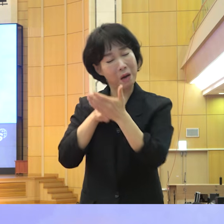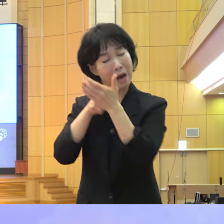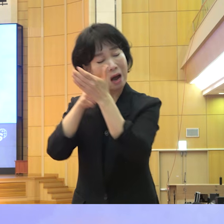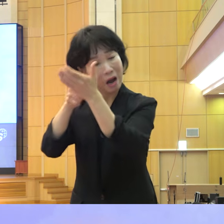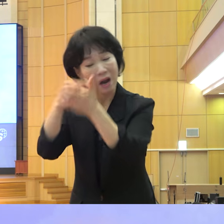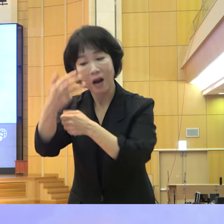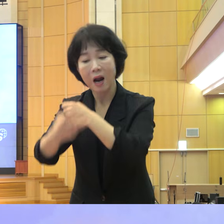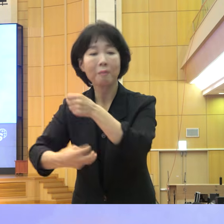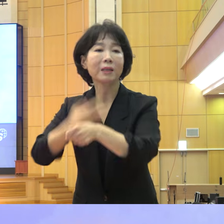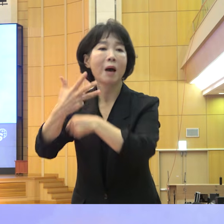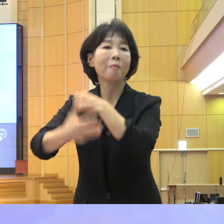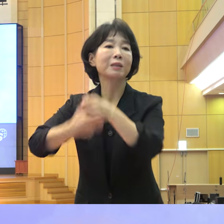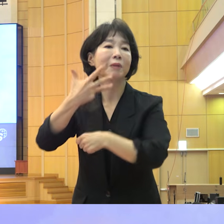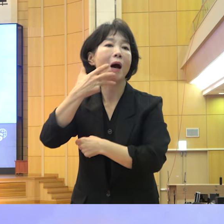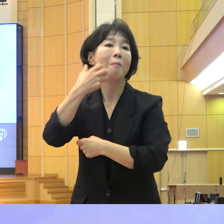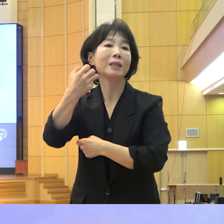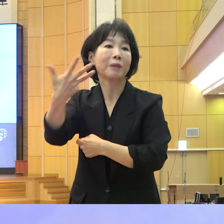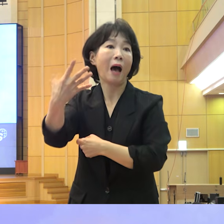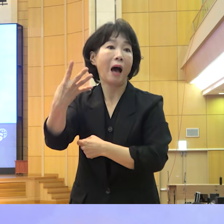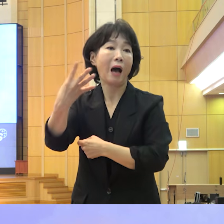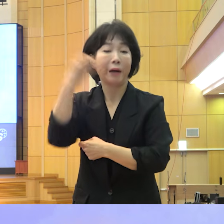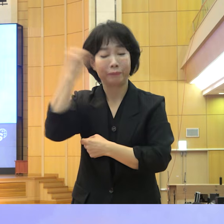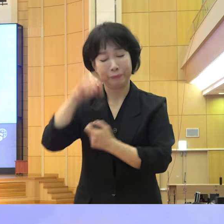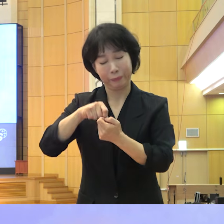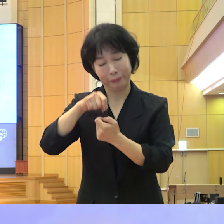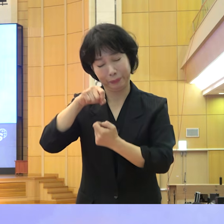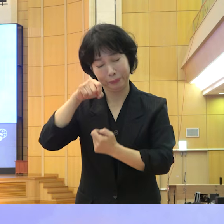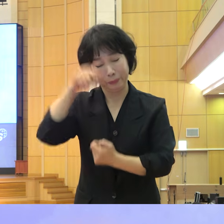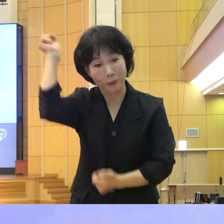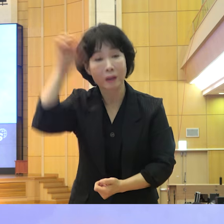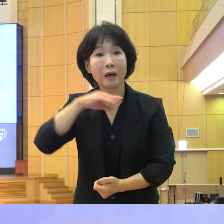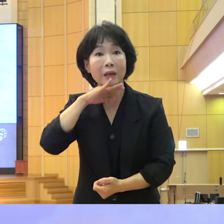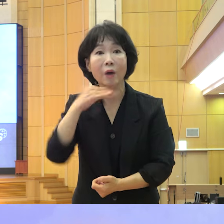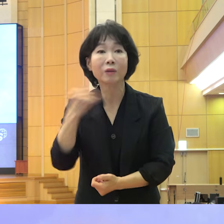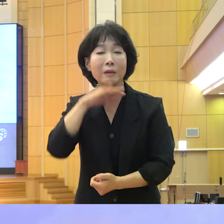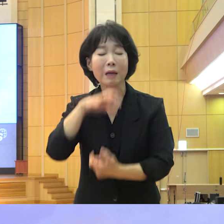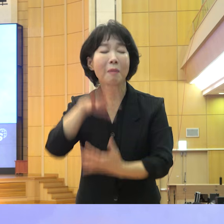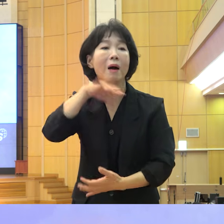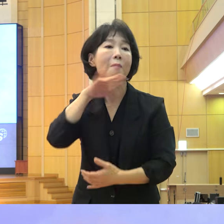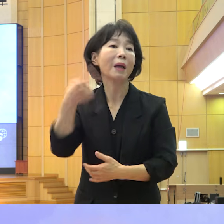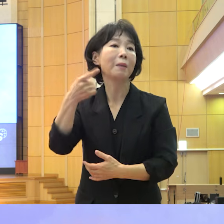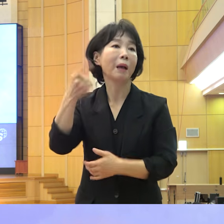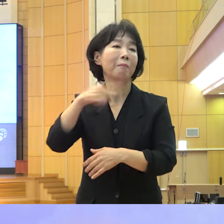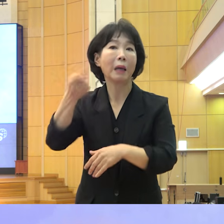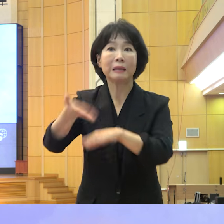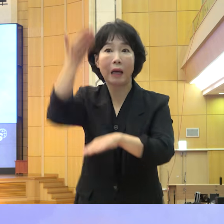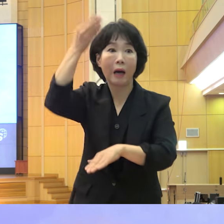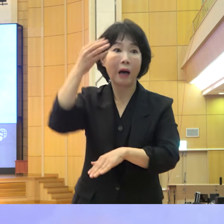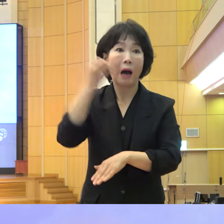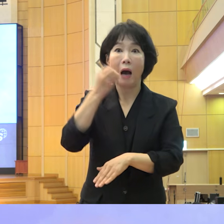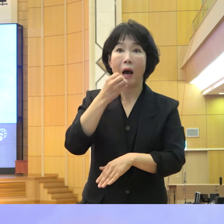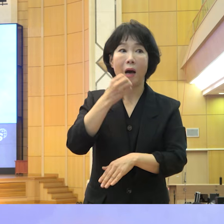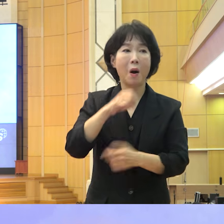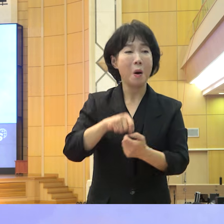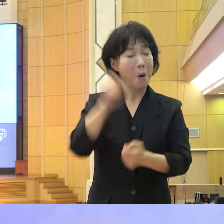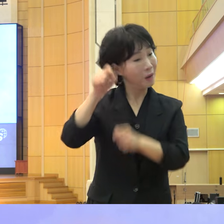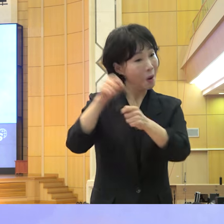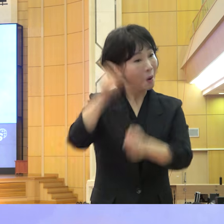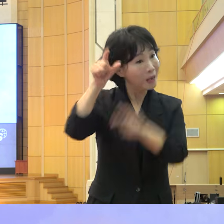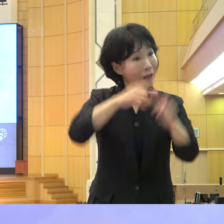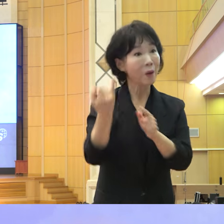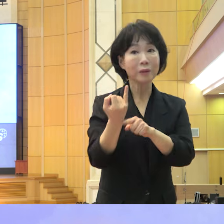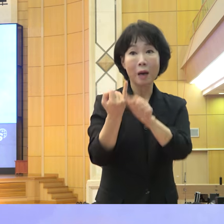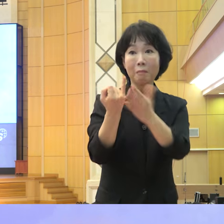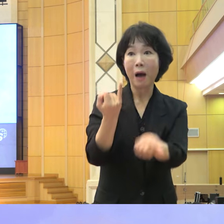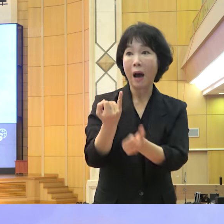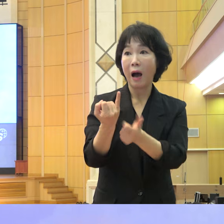벌써 84년 하고 20살하고 포함하면 벌써 100세가 넘잖아. 100세가 넘잖아. 100세가 넘고 또 시집 가가지고 10년 살았으면